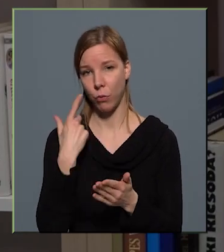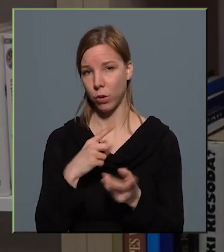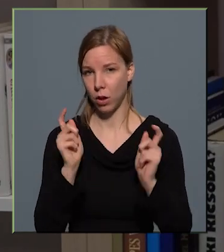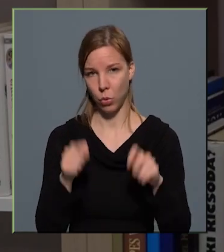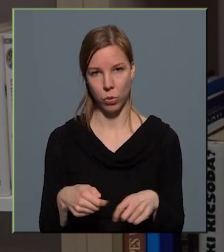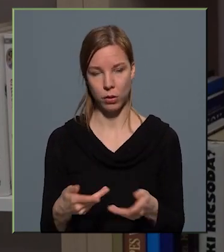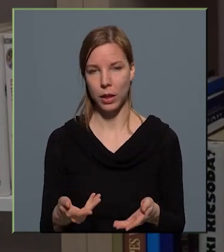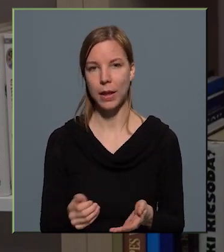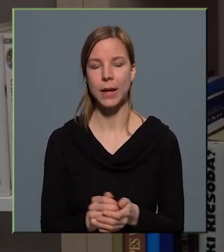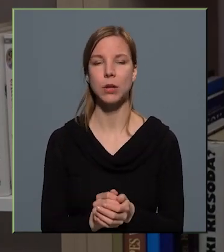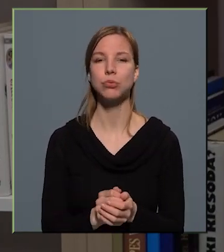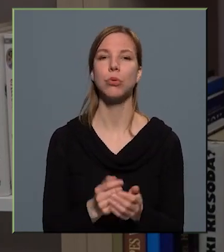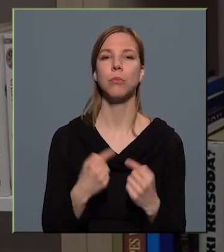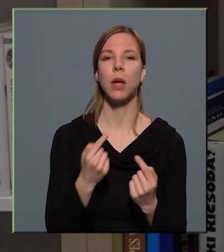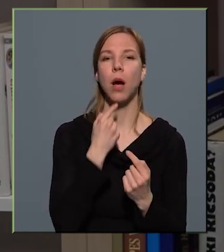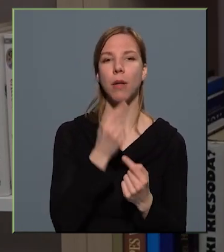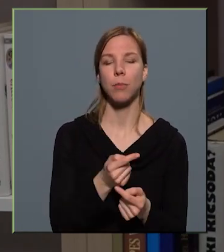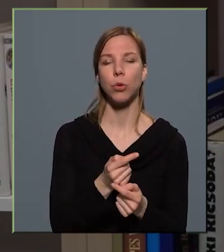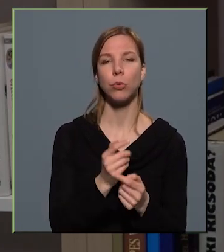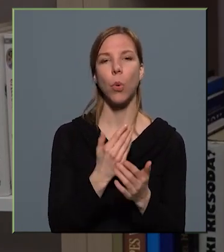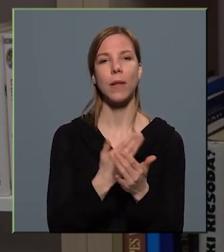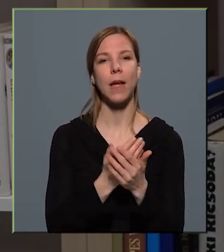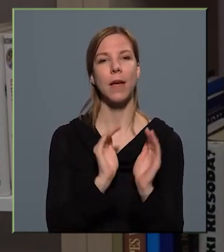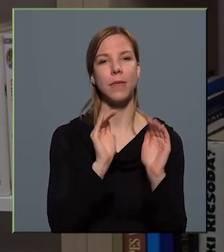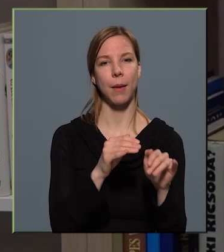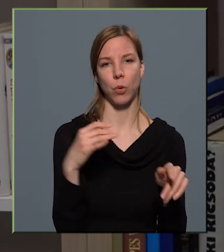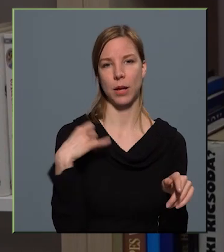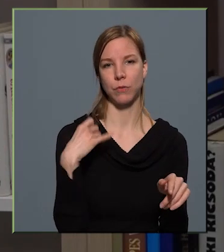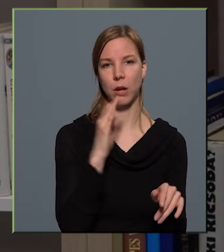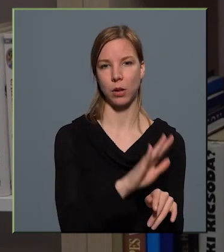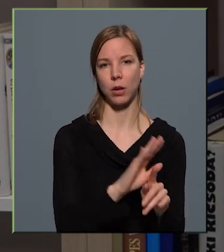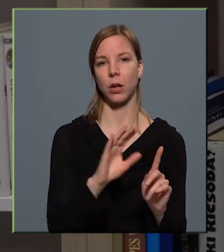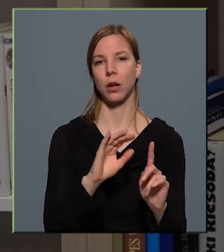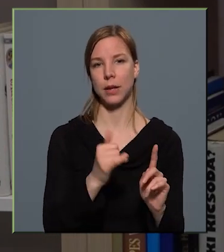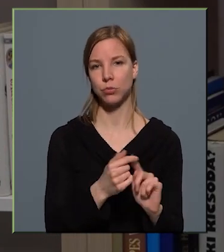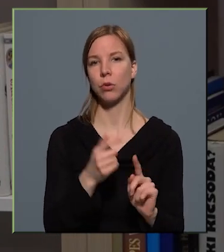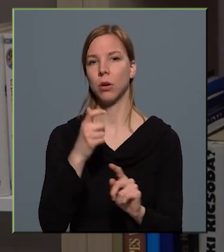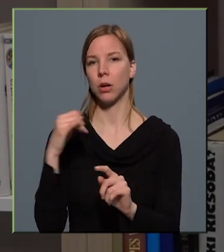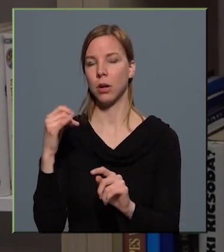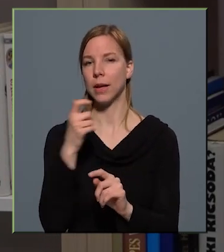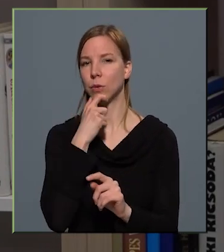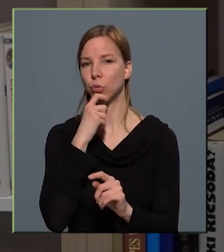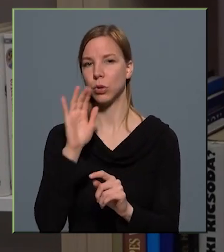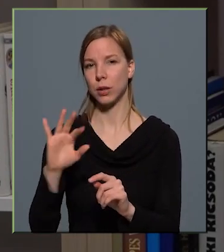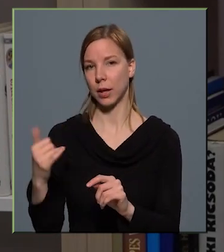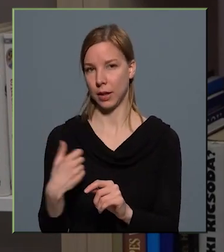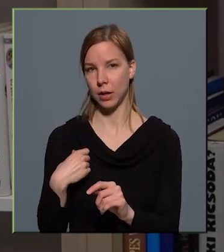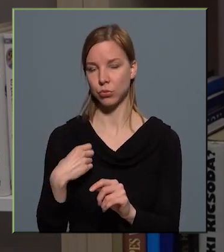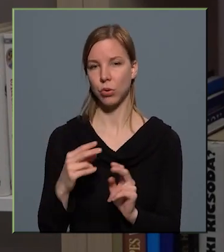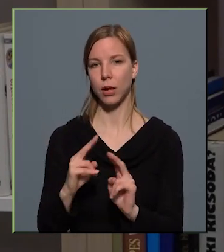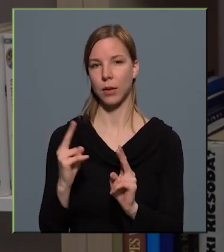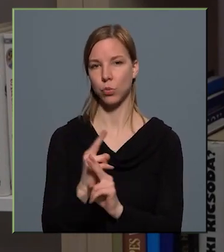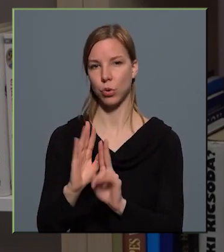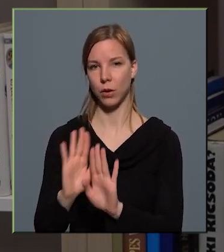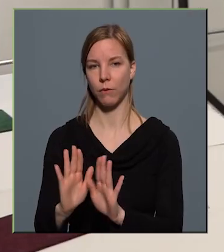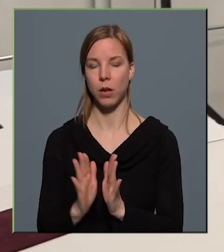döntés. Azt mondtuk, hogy támogassuk a fiatalokat és az időseket is, akik rászorulnak, úgyhogy ebben